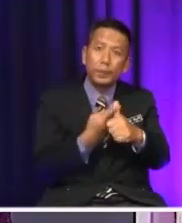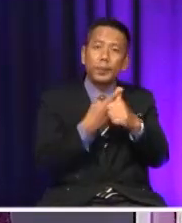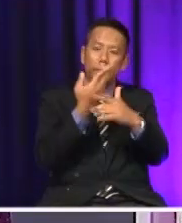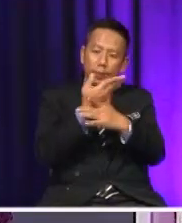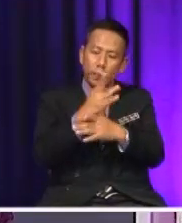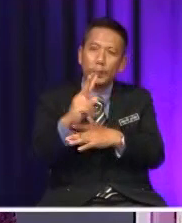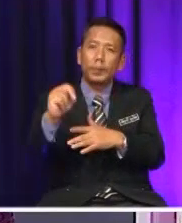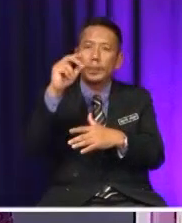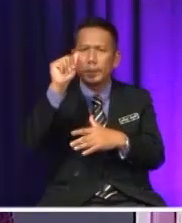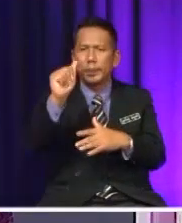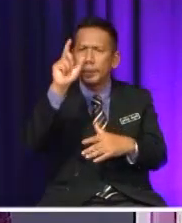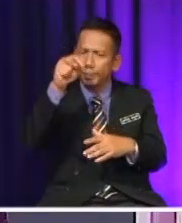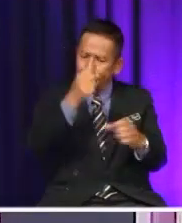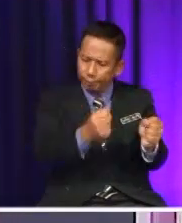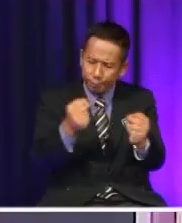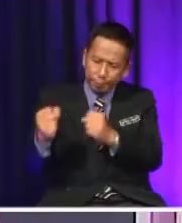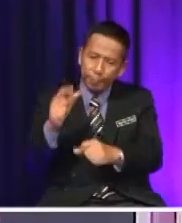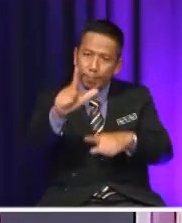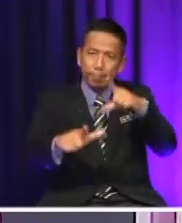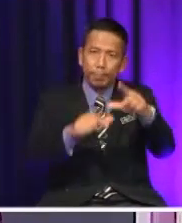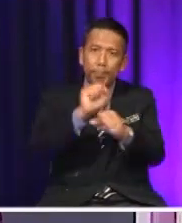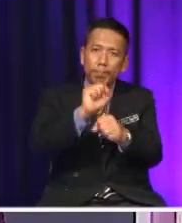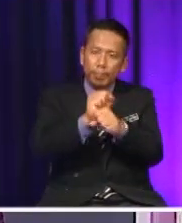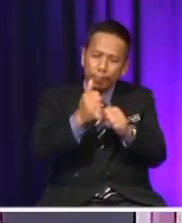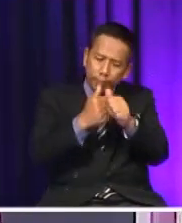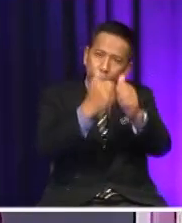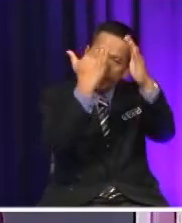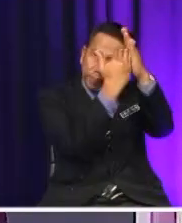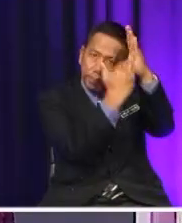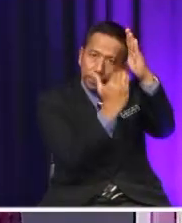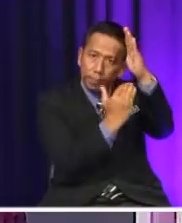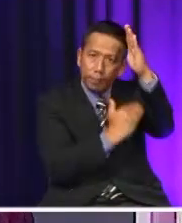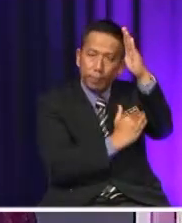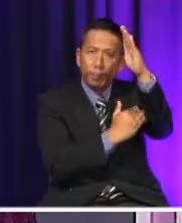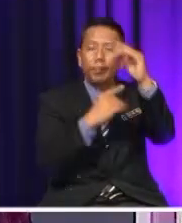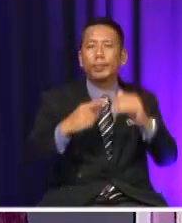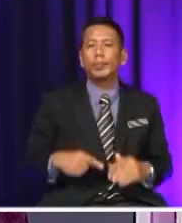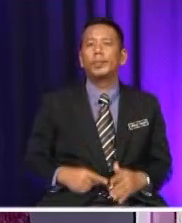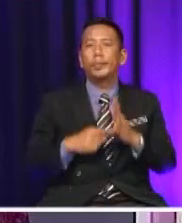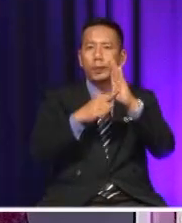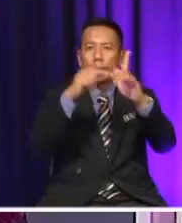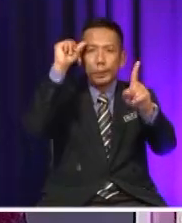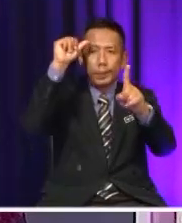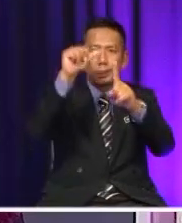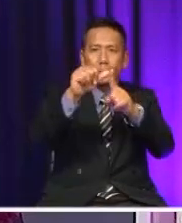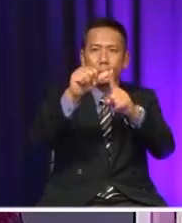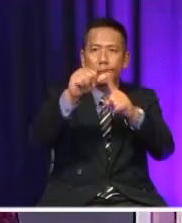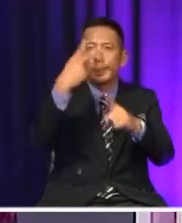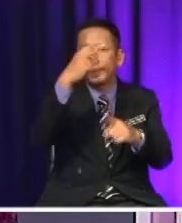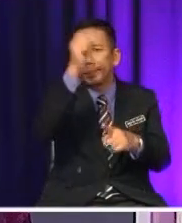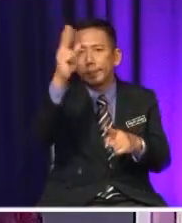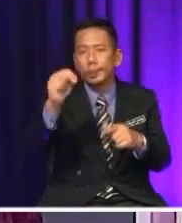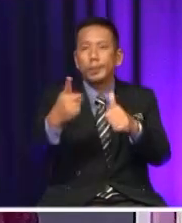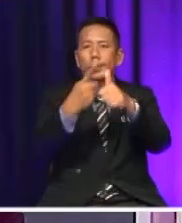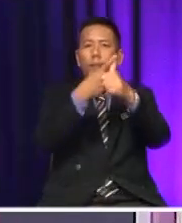di mana murid perlu menyusun langkah kerja nah mengikut susunan yang betul ya dengan berpendudukan arahan yang diberi Oke kita lihat pada soal dan satu